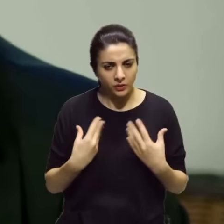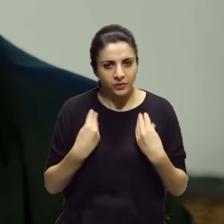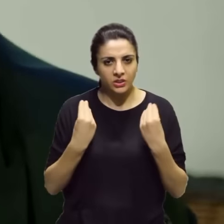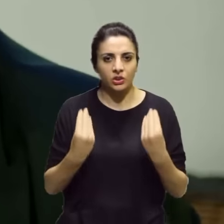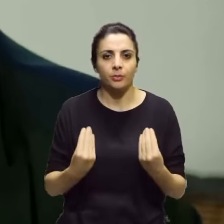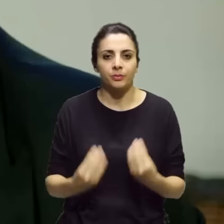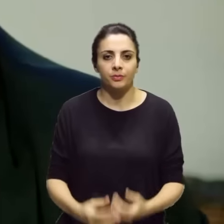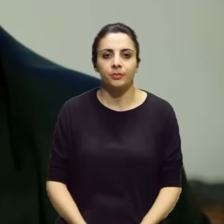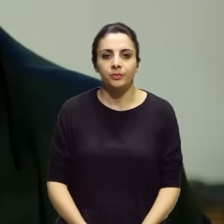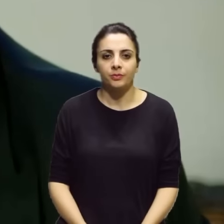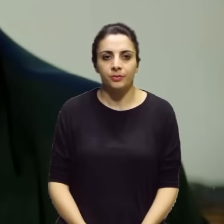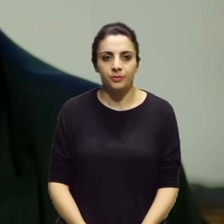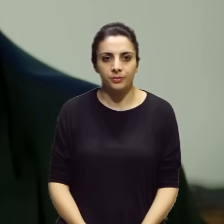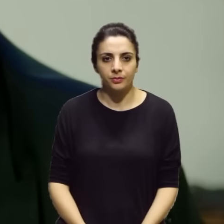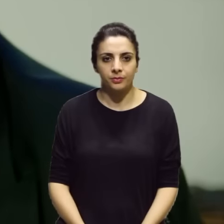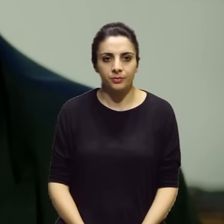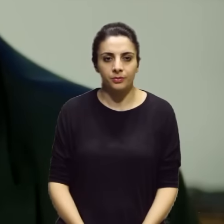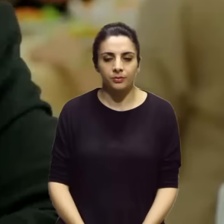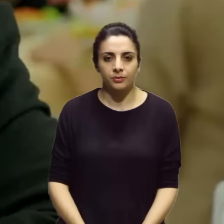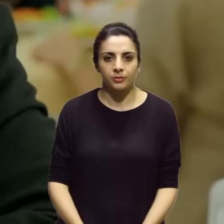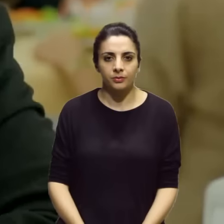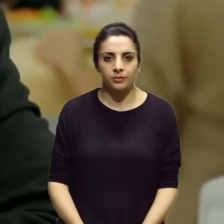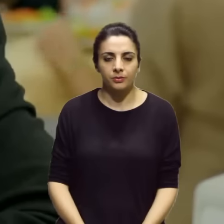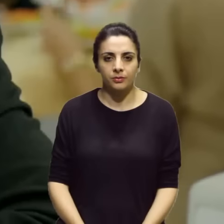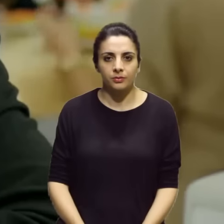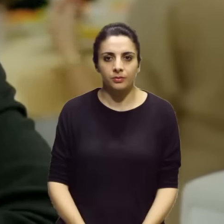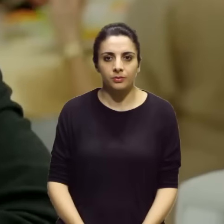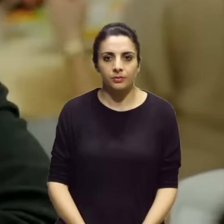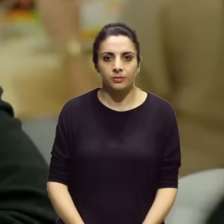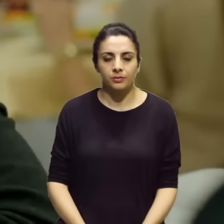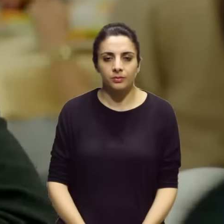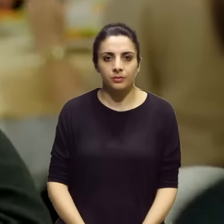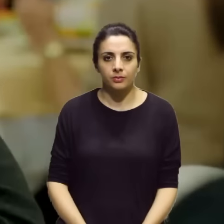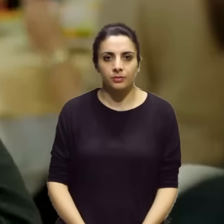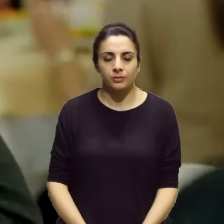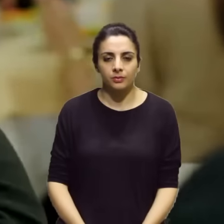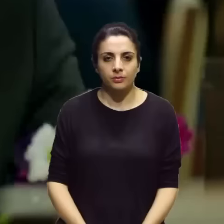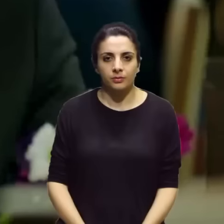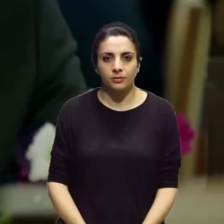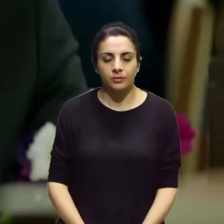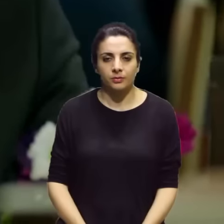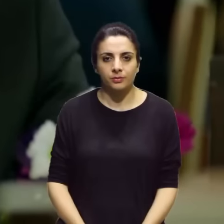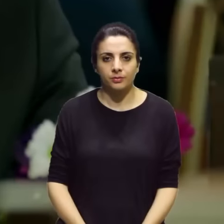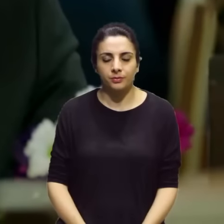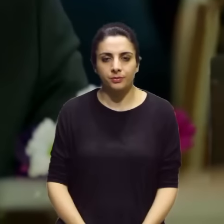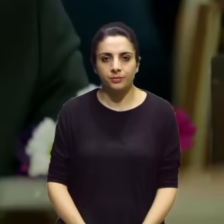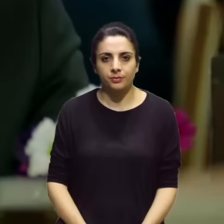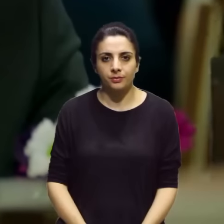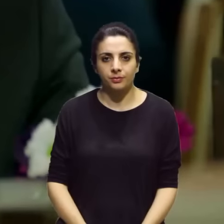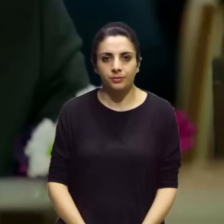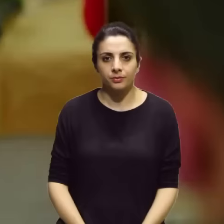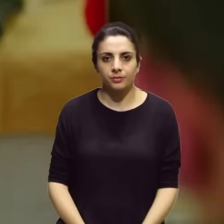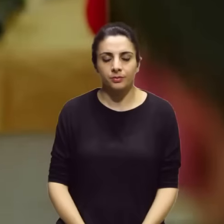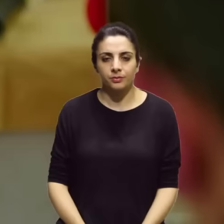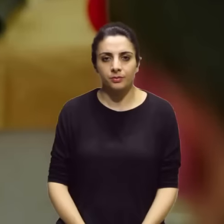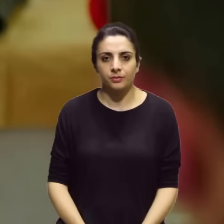Mahvedeceğim. Hırsından doluyor. Gözleri irileşti. Kinle sağ sola bakıyor. Restoran, masa rahat.